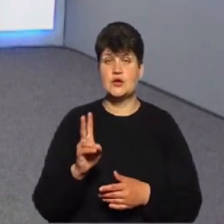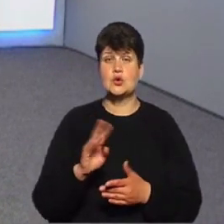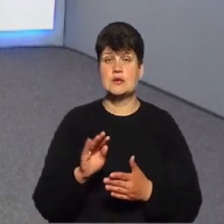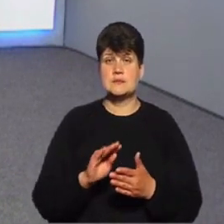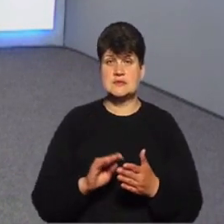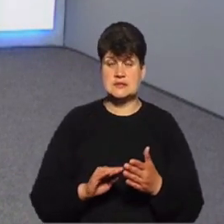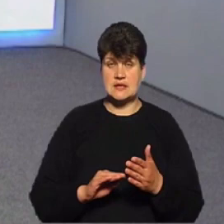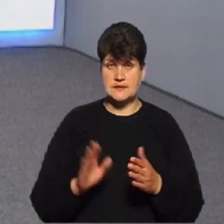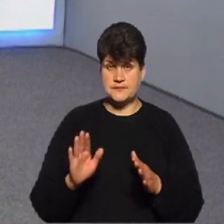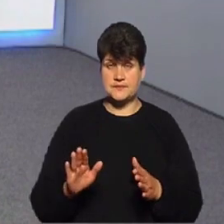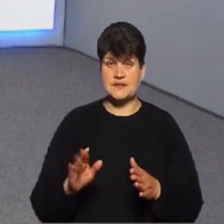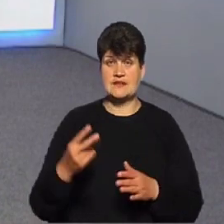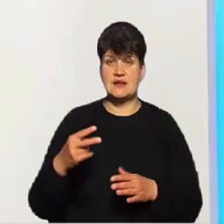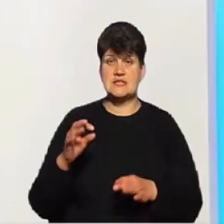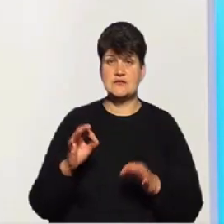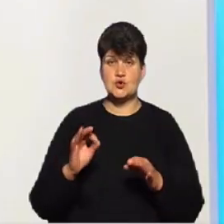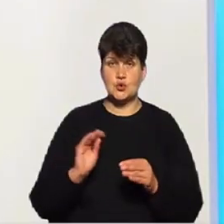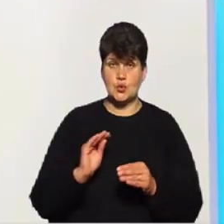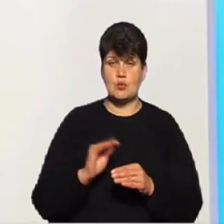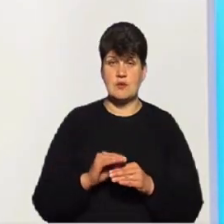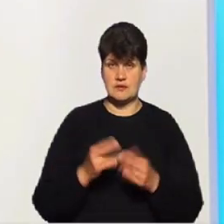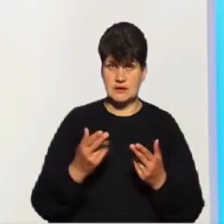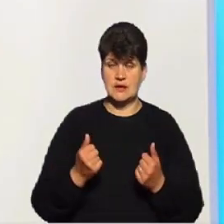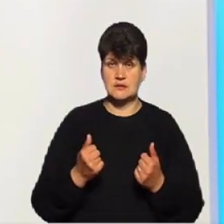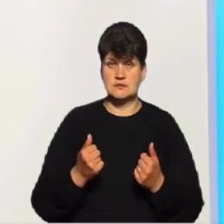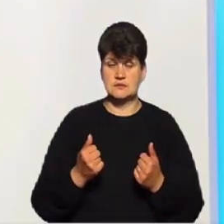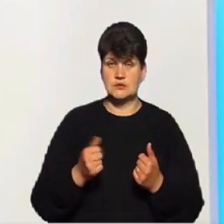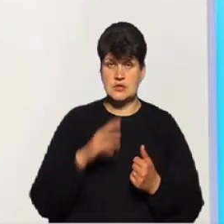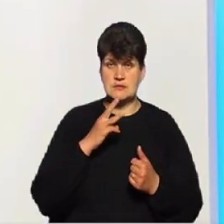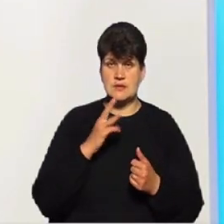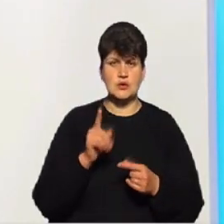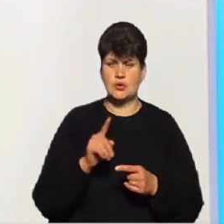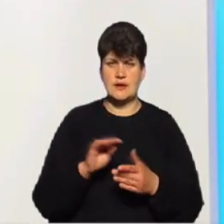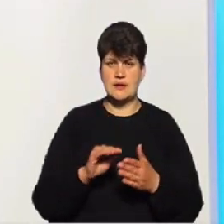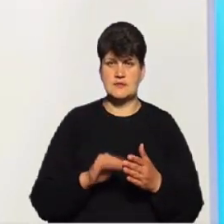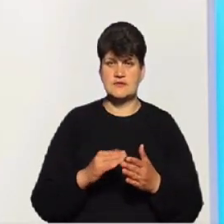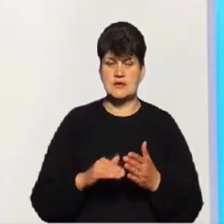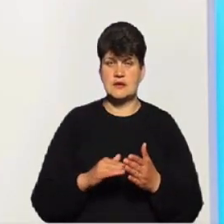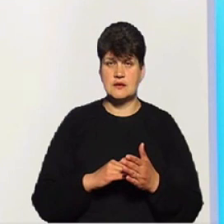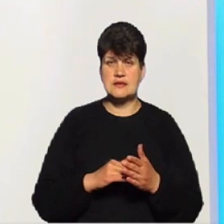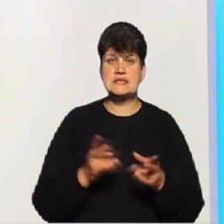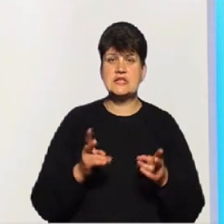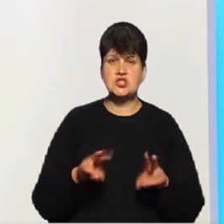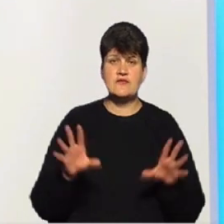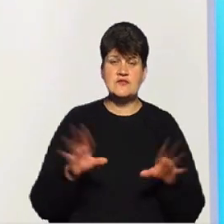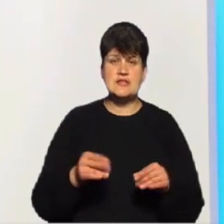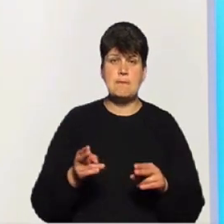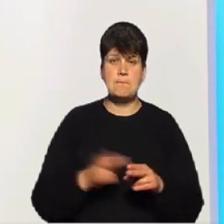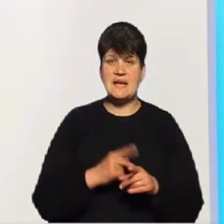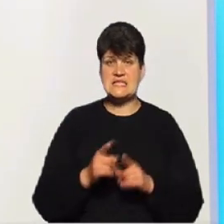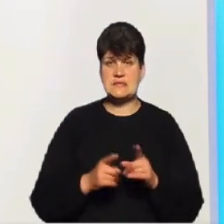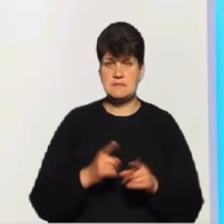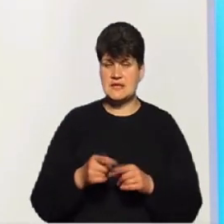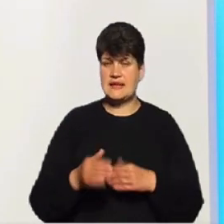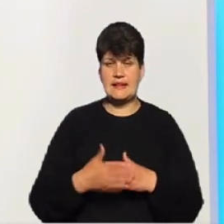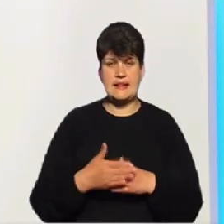цю сертифікацію, мають далі 20% добавки, так? До зарплати. Так. Ті, хто не склав, ось так, ну, взагалі залишається все без змін, їх не карають за це,